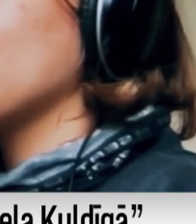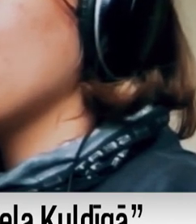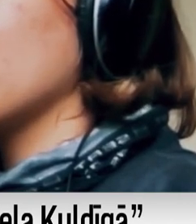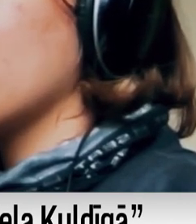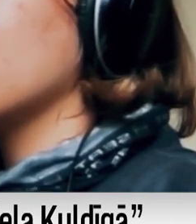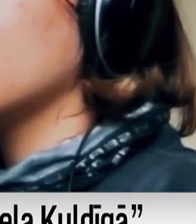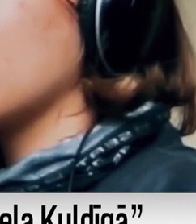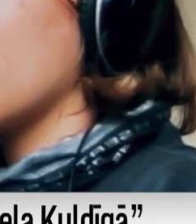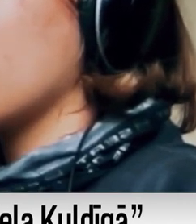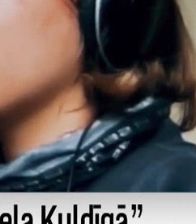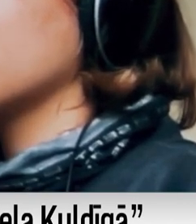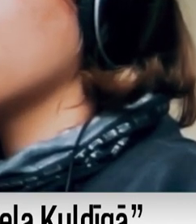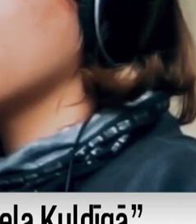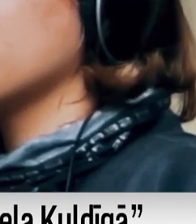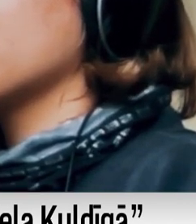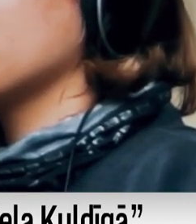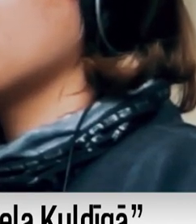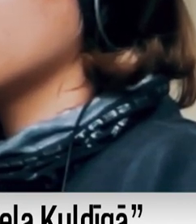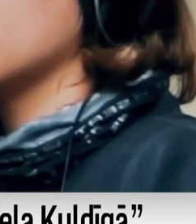plecs pie pleca.